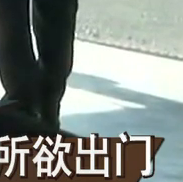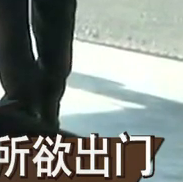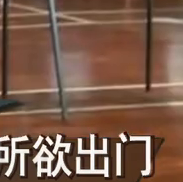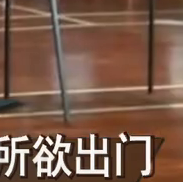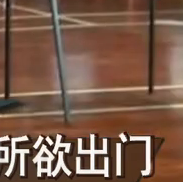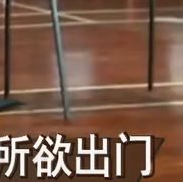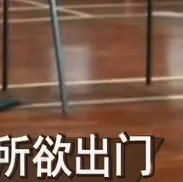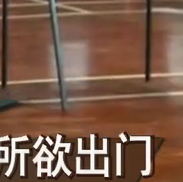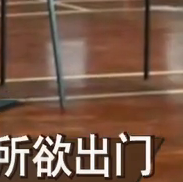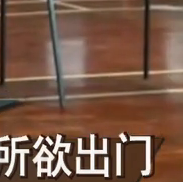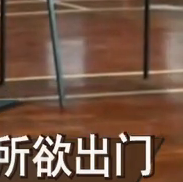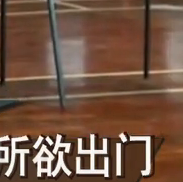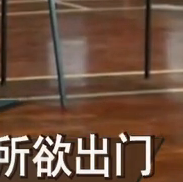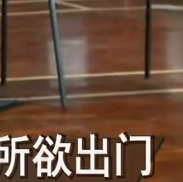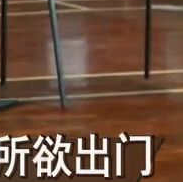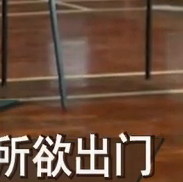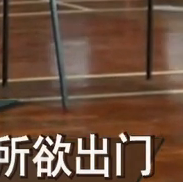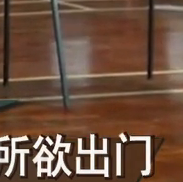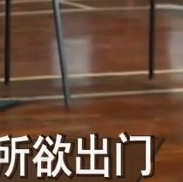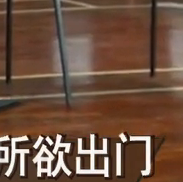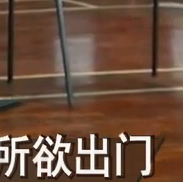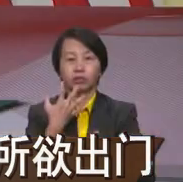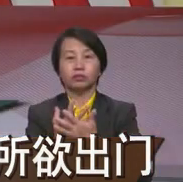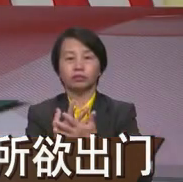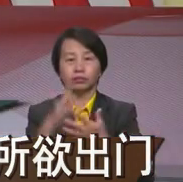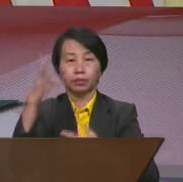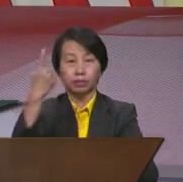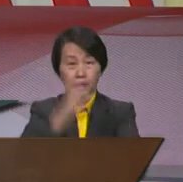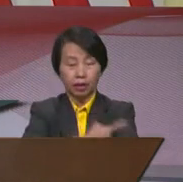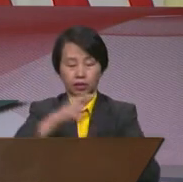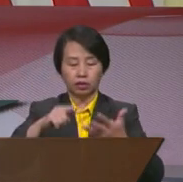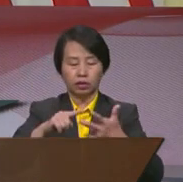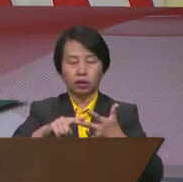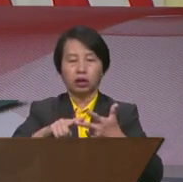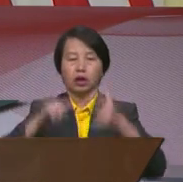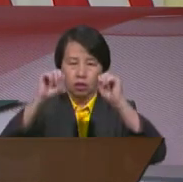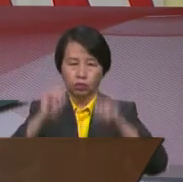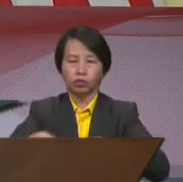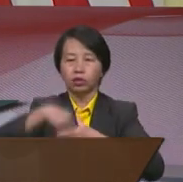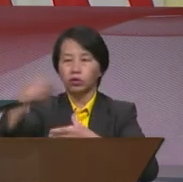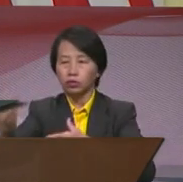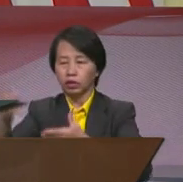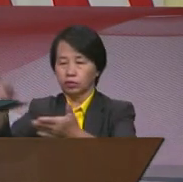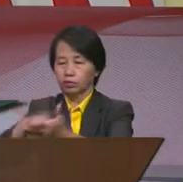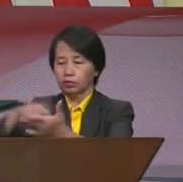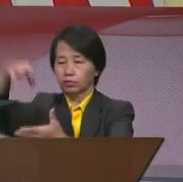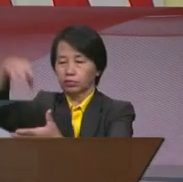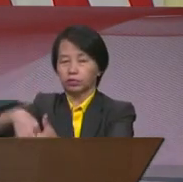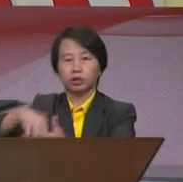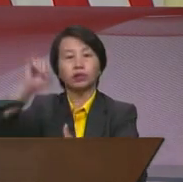隔离者则要事先提出申请。 Mereka boleh mengundi, dibenarkan